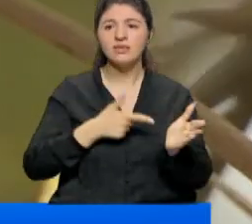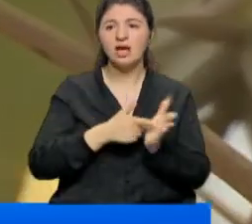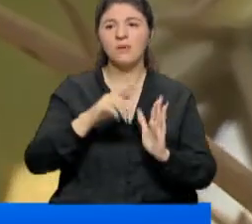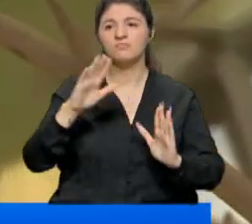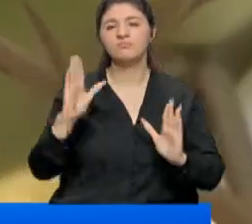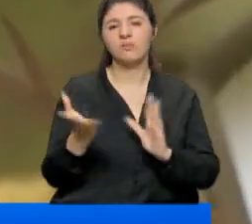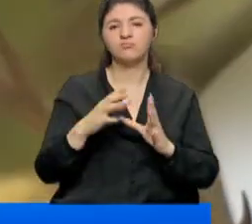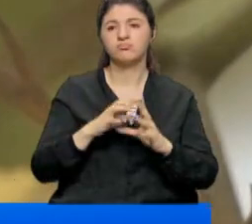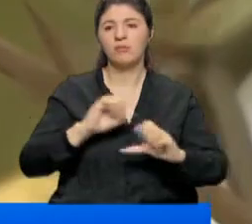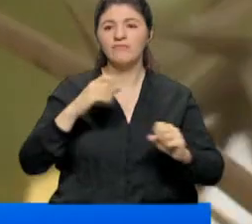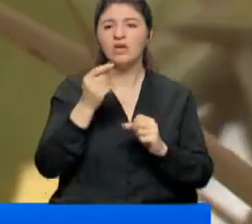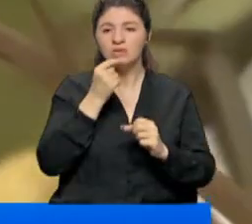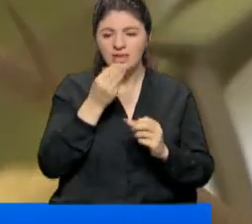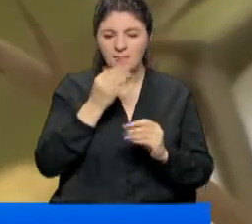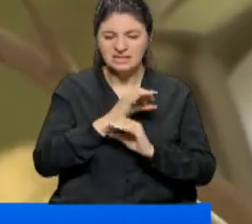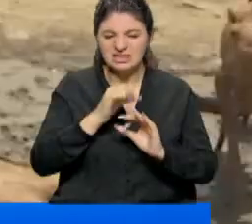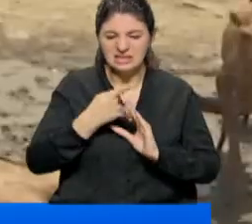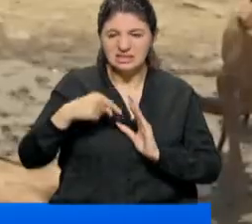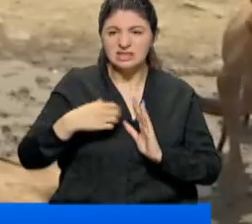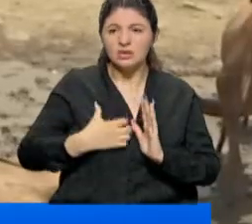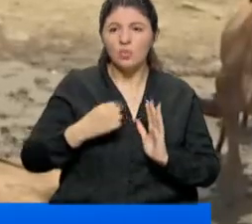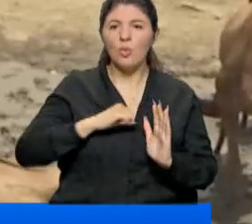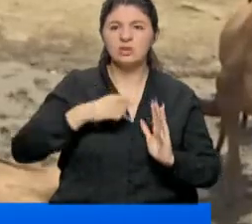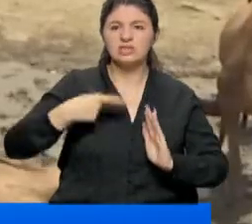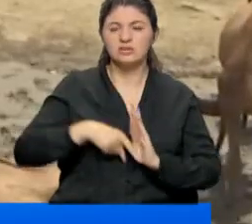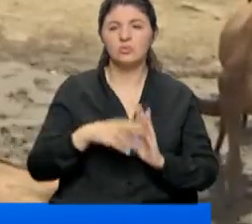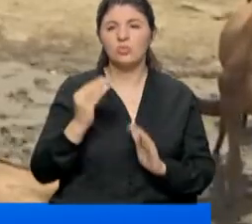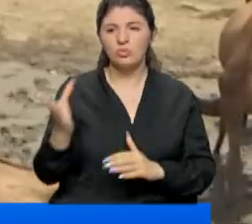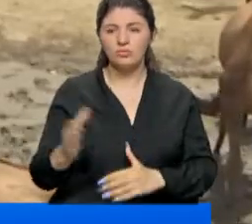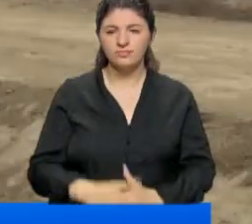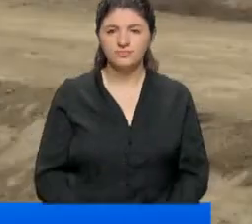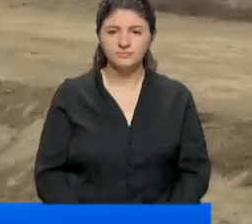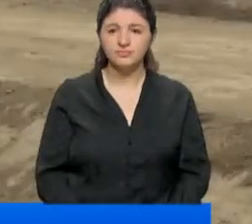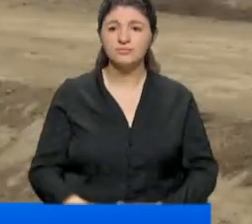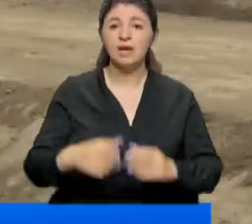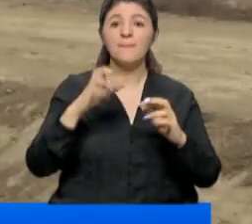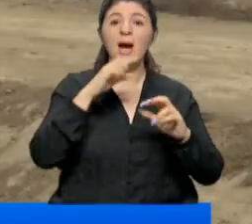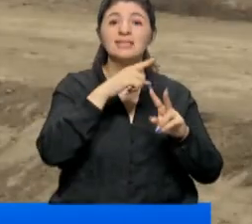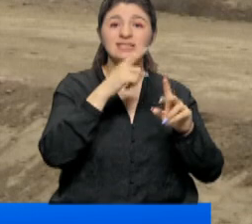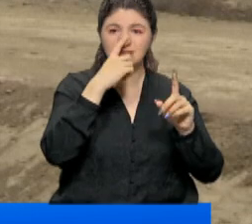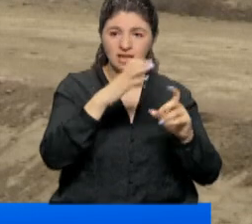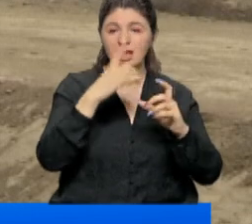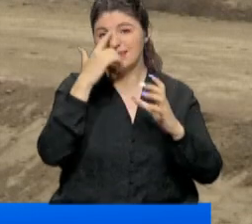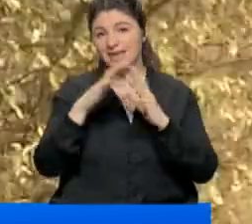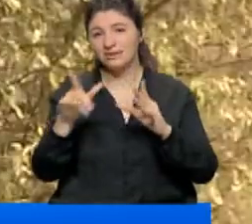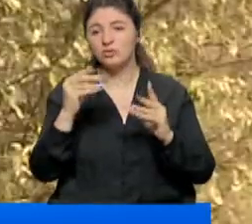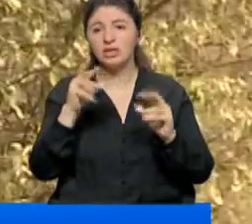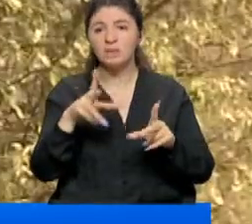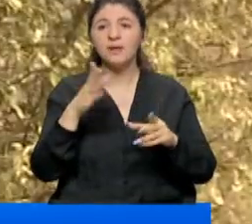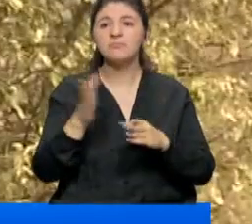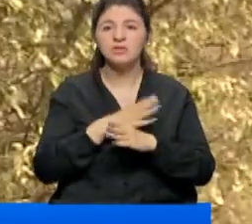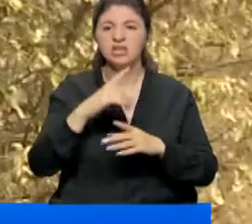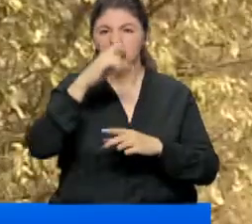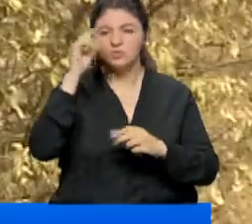tarıma darbe vurarak kıtlık endişesinde derinleştiriyor o Pakistan'da da Hindistan'da olduğu gibi